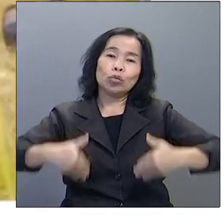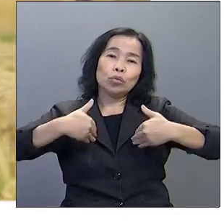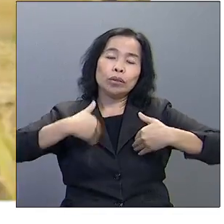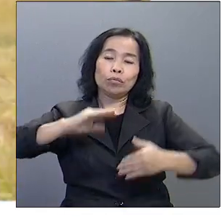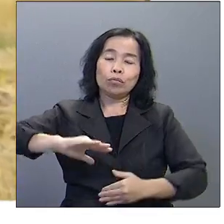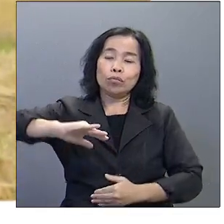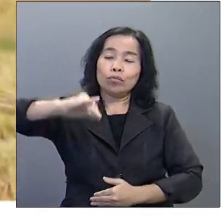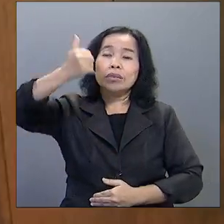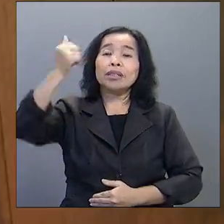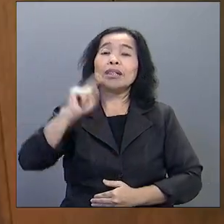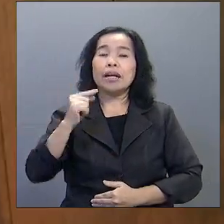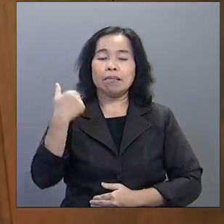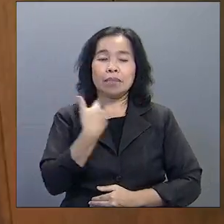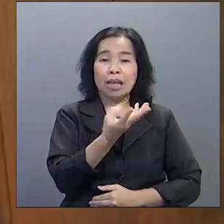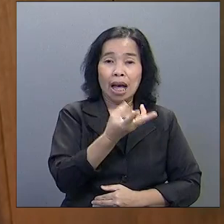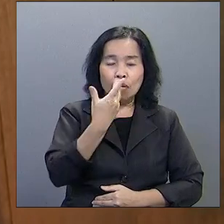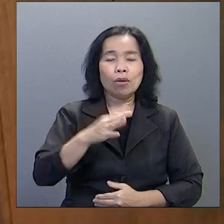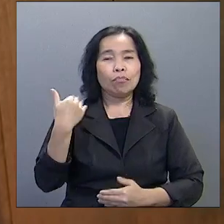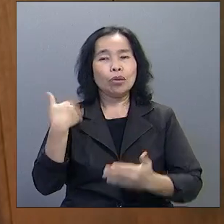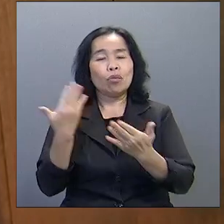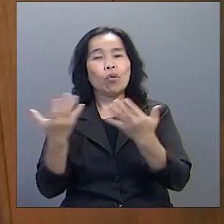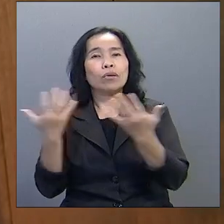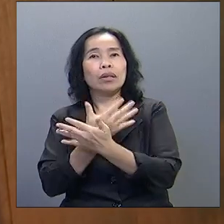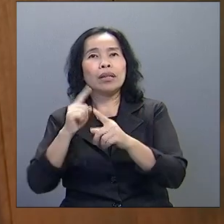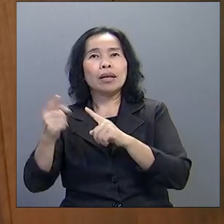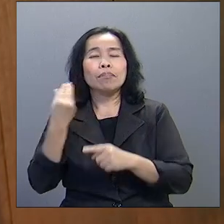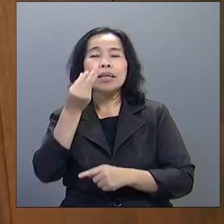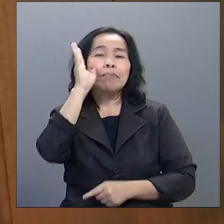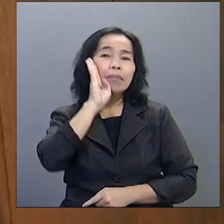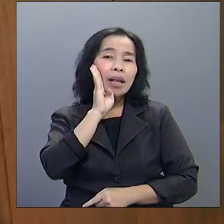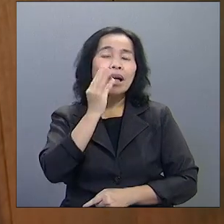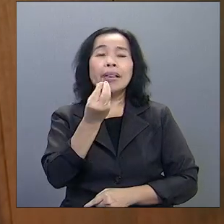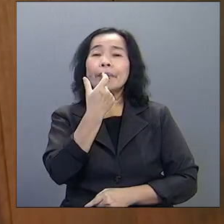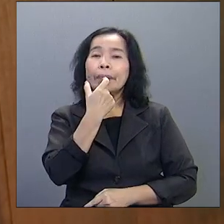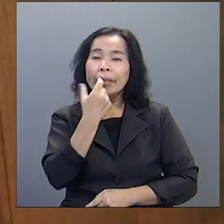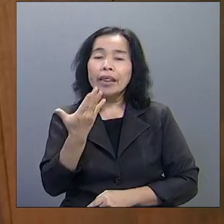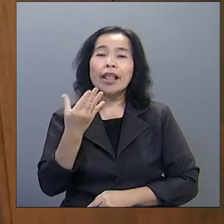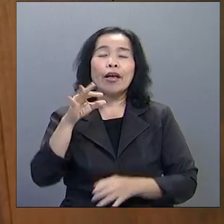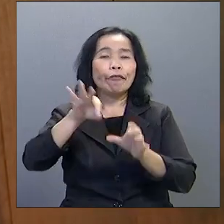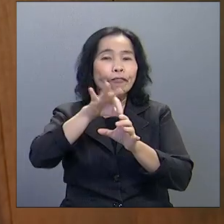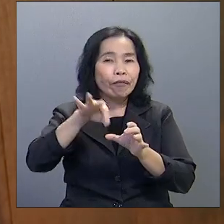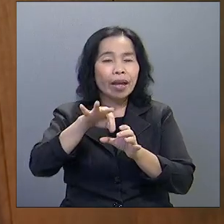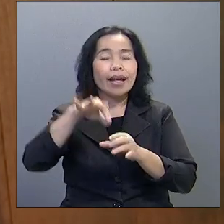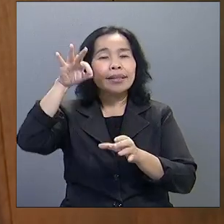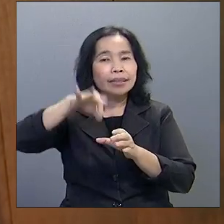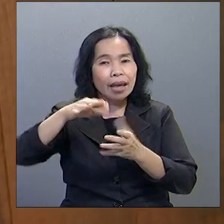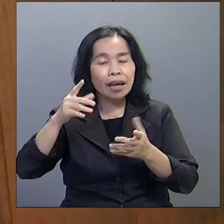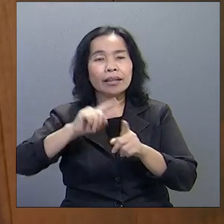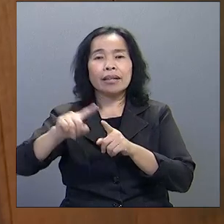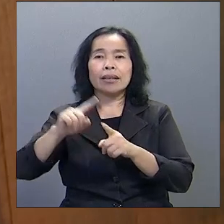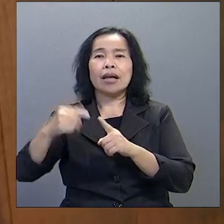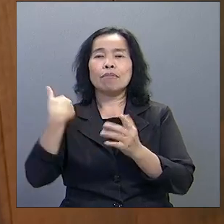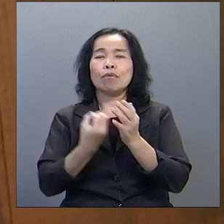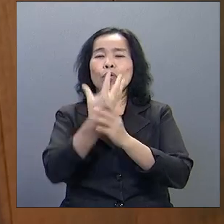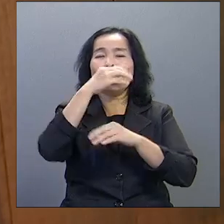ข้าวแล้วมันก็จะมีผลิตภัณฑ์ต่างๆเนาะเช่นลำไยลิ้นจี่หรือว่ากาแฟหรือว่าฉากพวกเนี้ยคือจริงๆเขามี